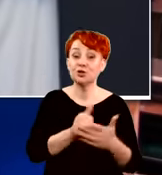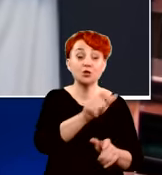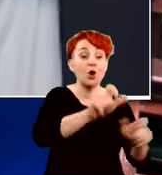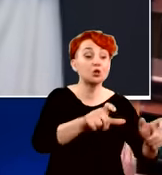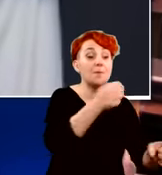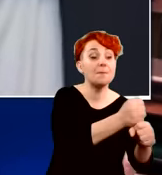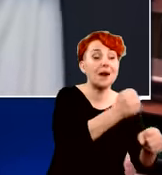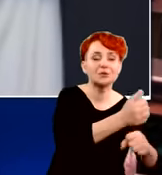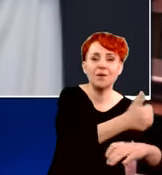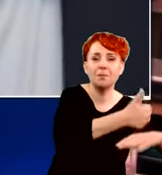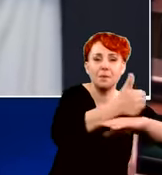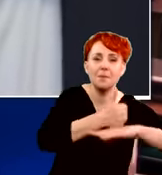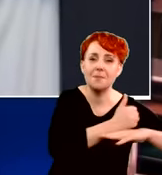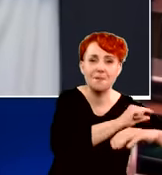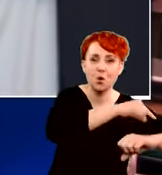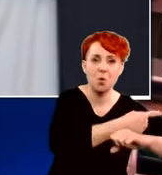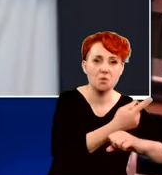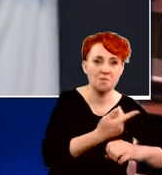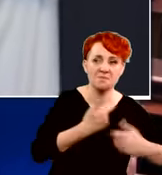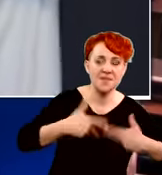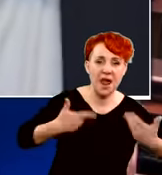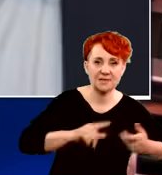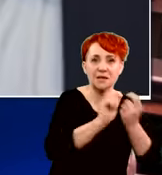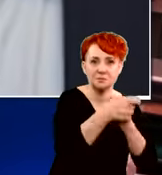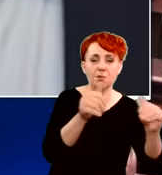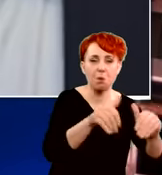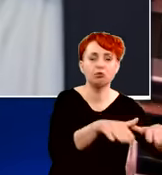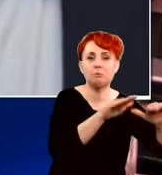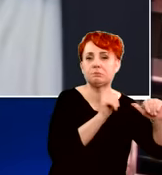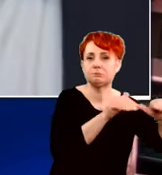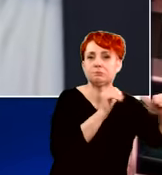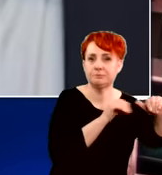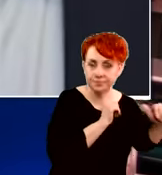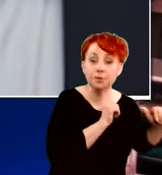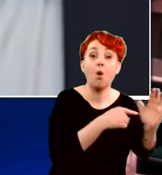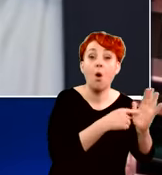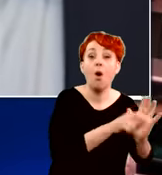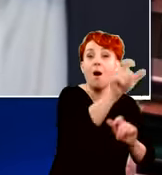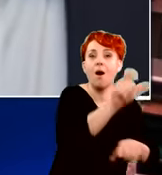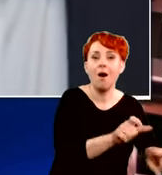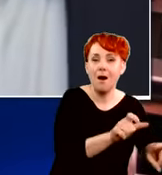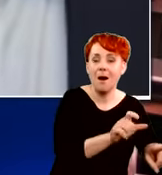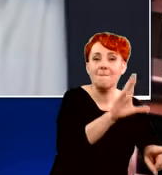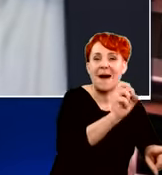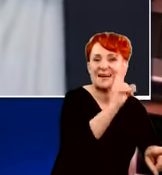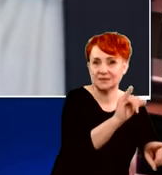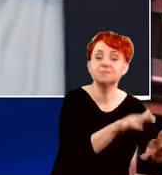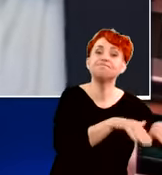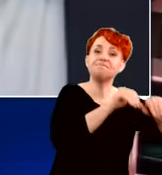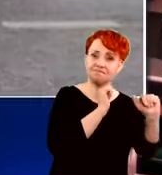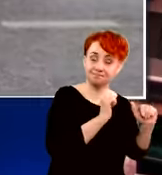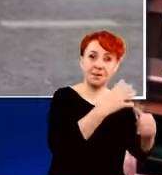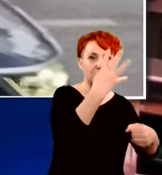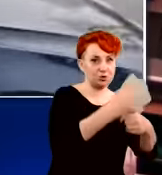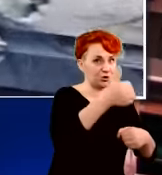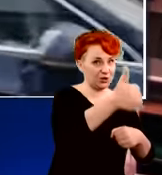prokuratorzy, którzy się nie zgadzali z takimi zmianami, mogli odejść w stan spoczynku. I taką osobą był pan prokurator Dariusz Barski, który w wieku